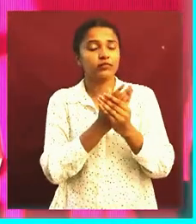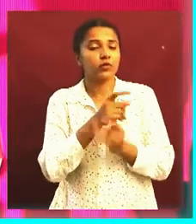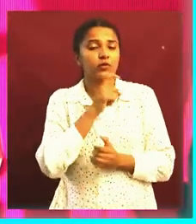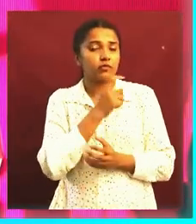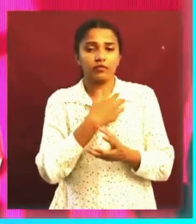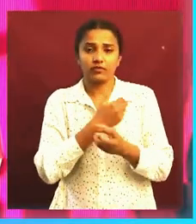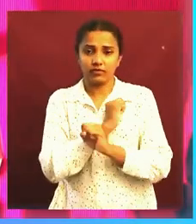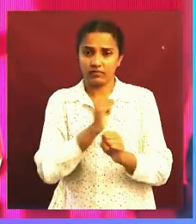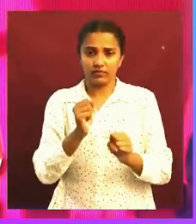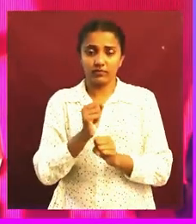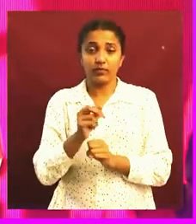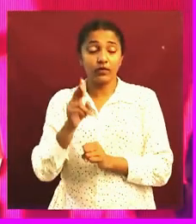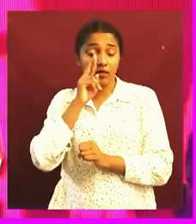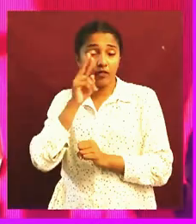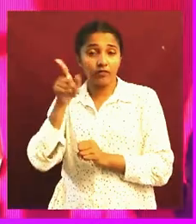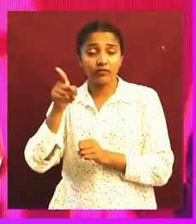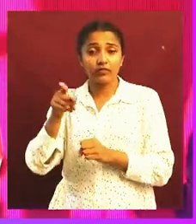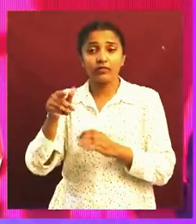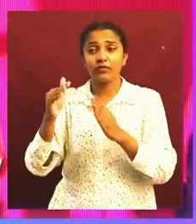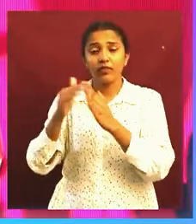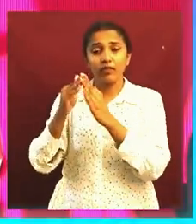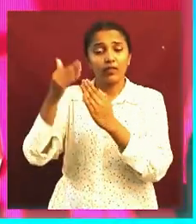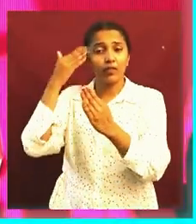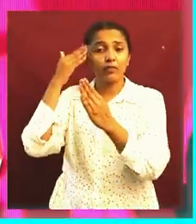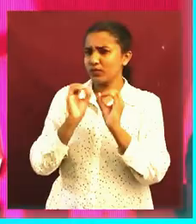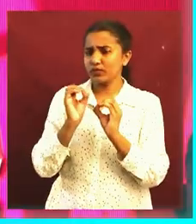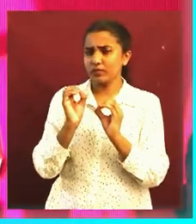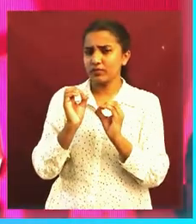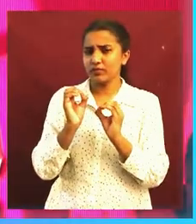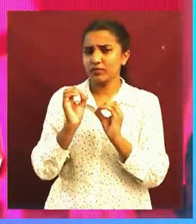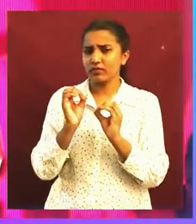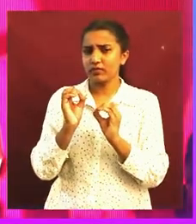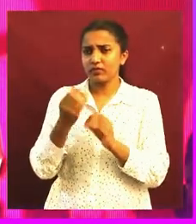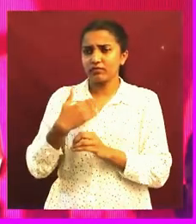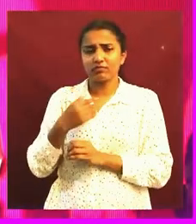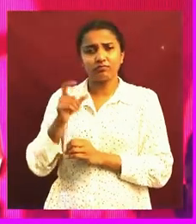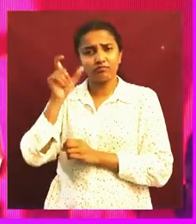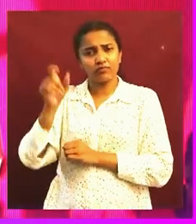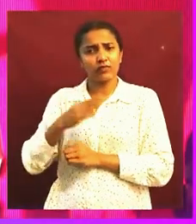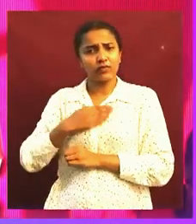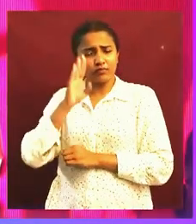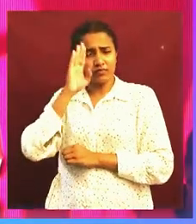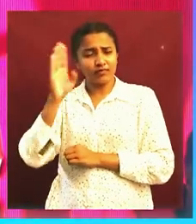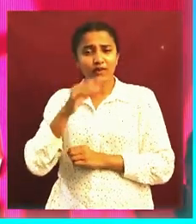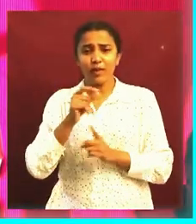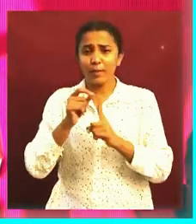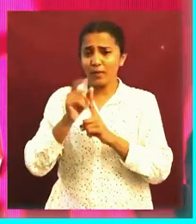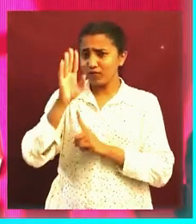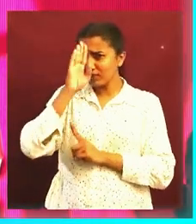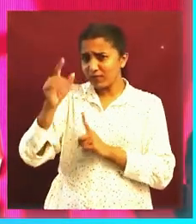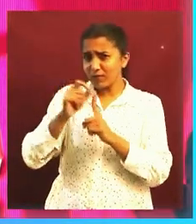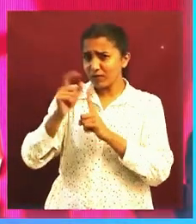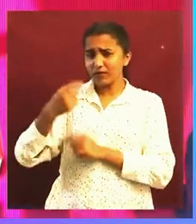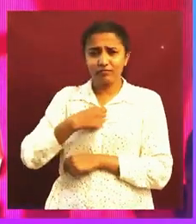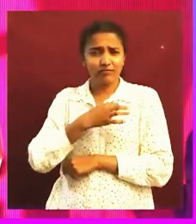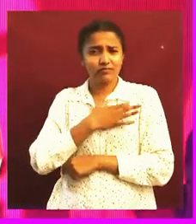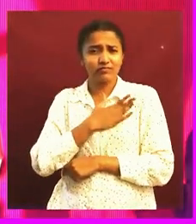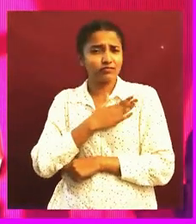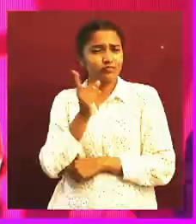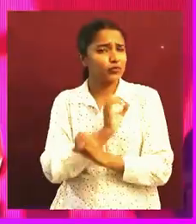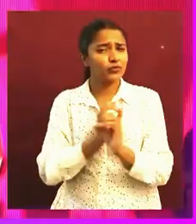ரணில் விக்ரமசிங்கத்தக மட தேபல நடுனே மட ஓ அப்ப கிசுவிகுட அப்பட உன்னக பௌத்கிலிக கோந்தரய பௌத்கிலிக வைரயக்